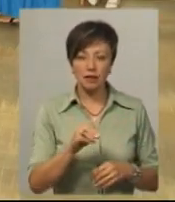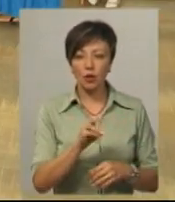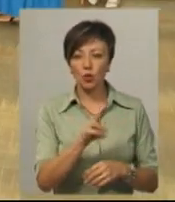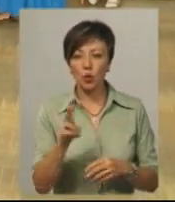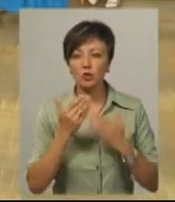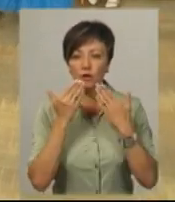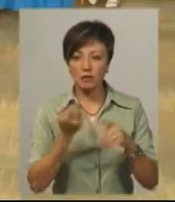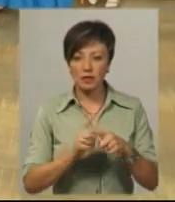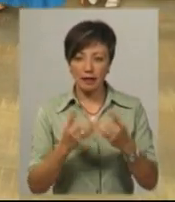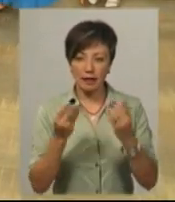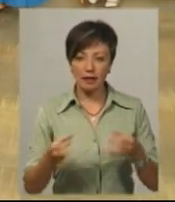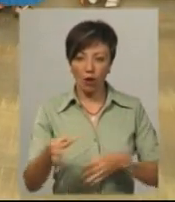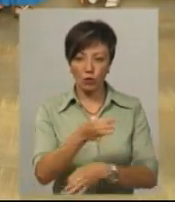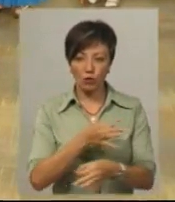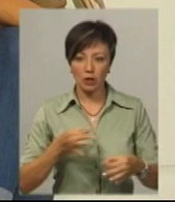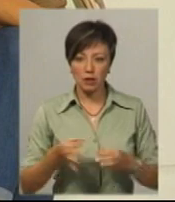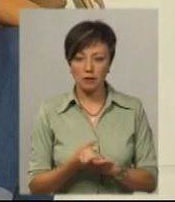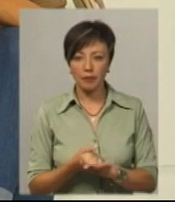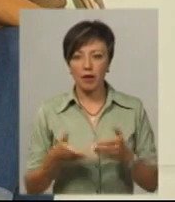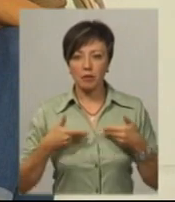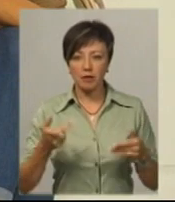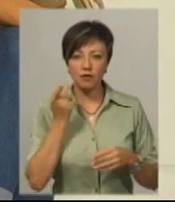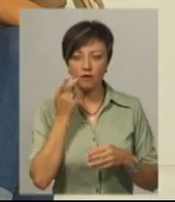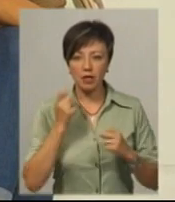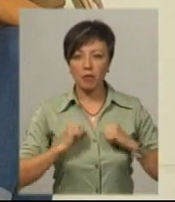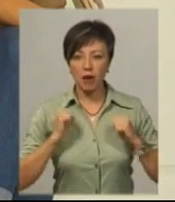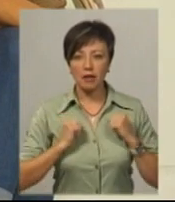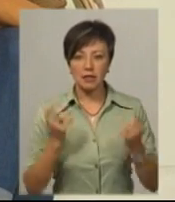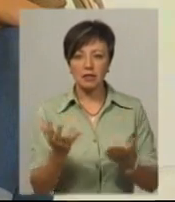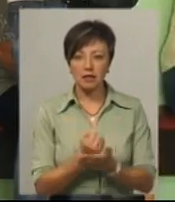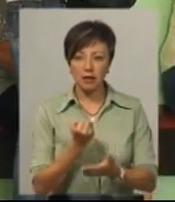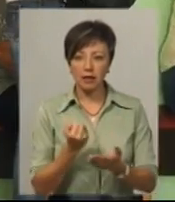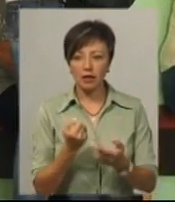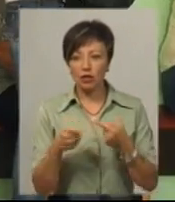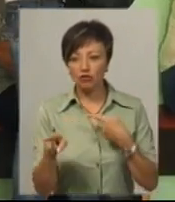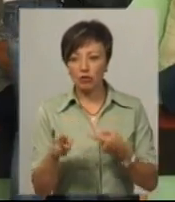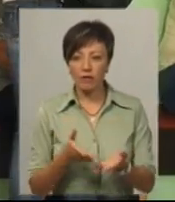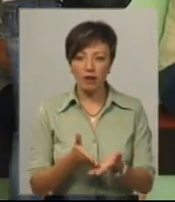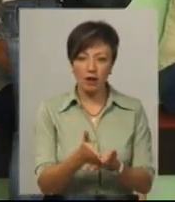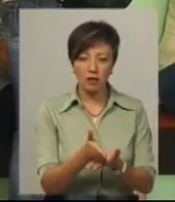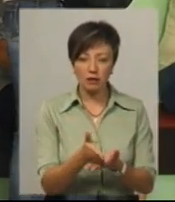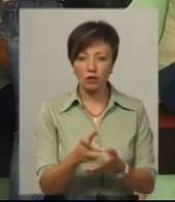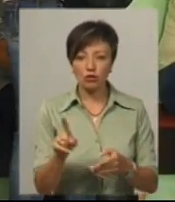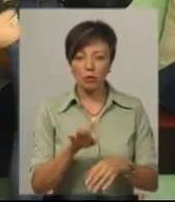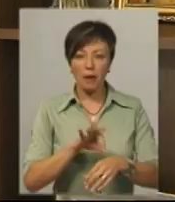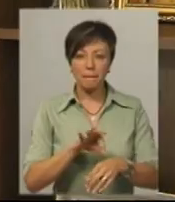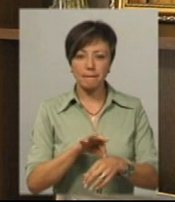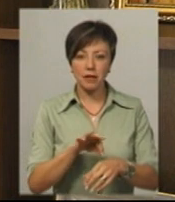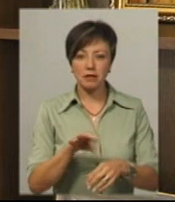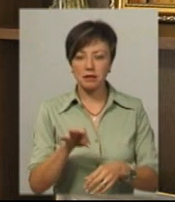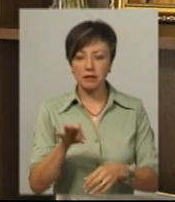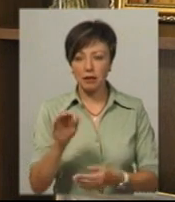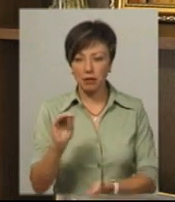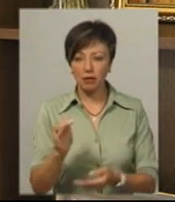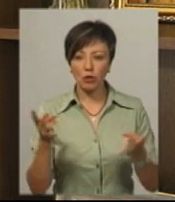які звернулися в цей день за консультацією. Ми завжди намагаємося знайти альтернативний варіант, щоб пацієнт, який потребує